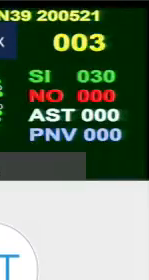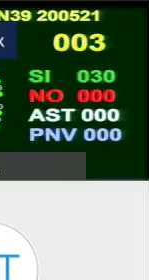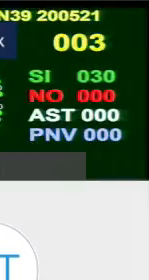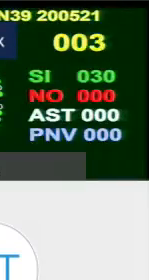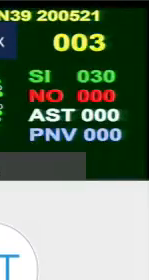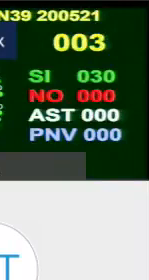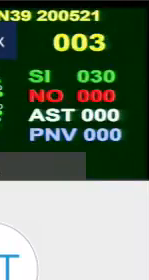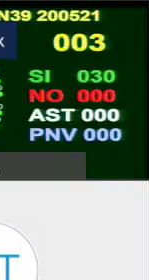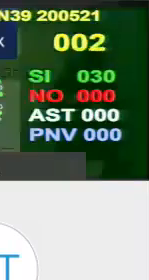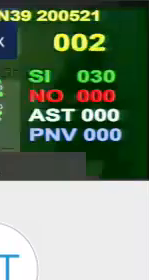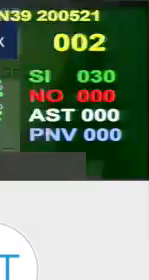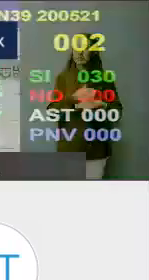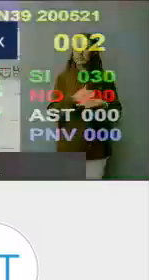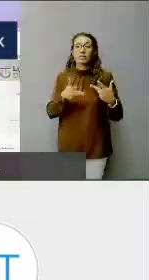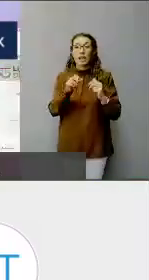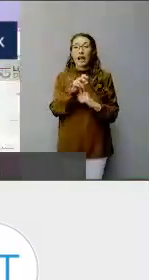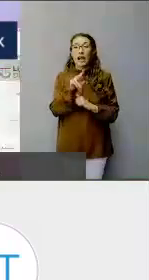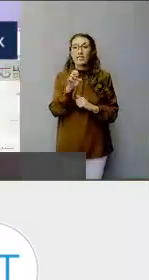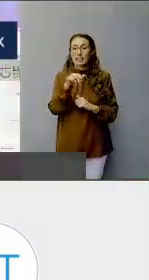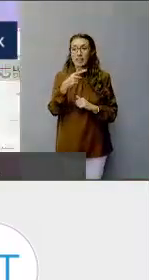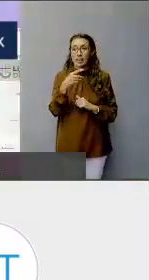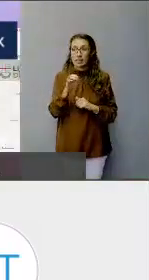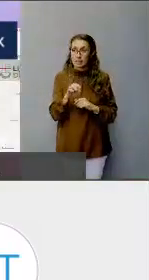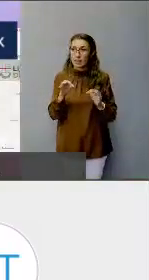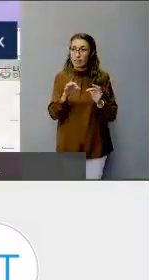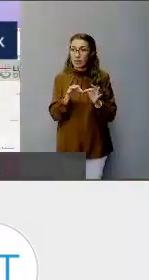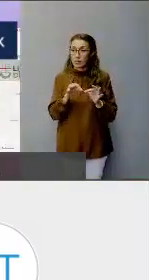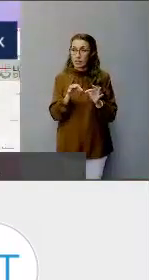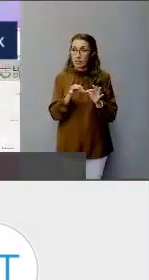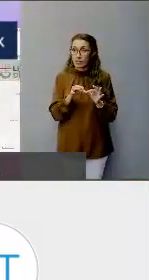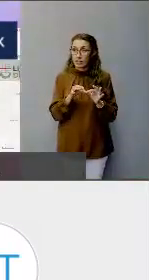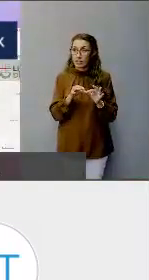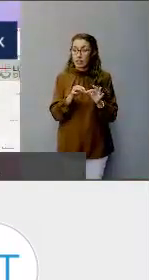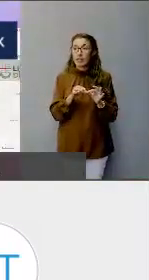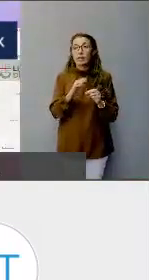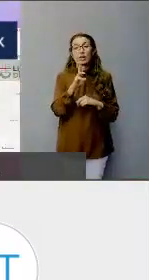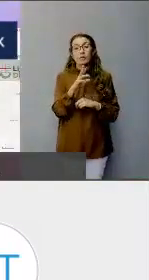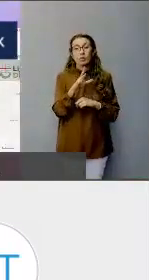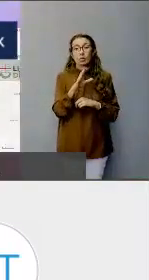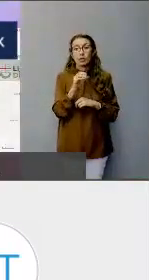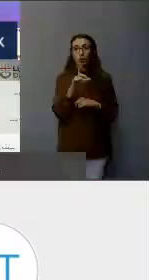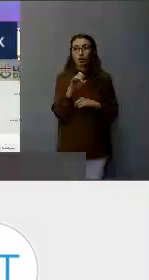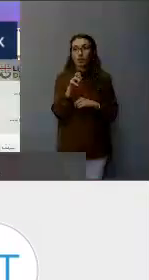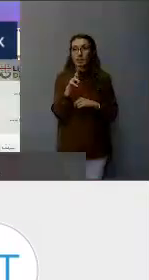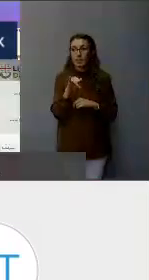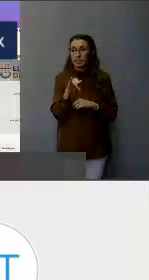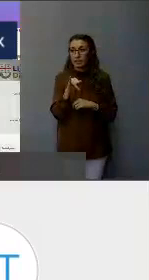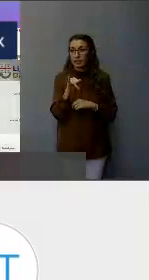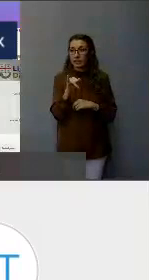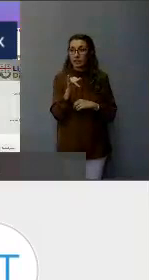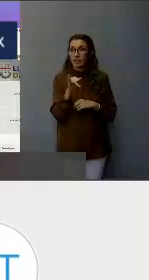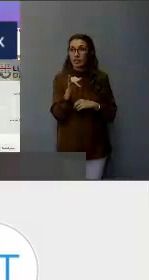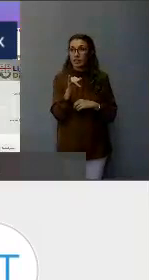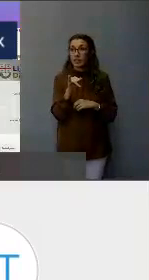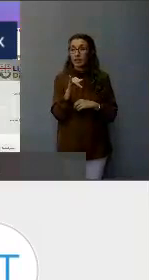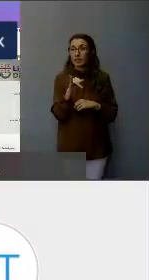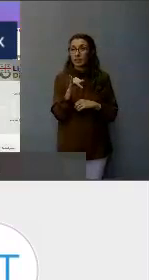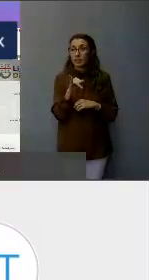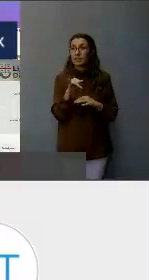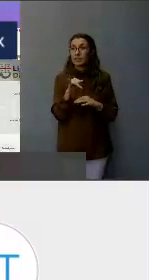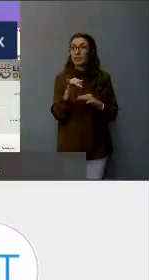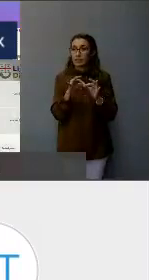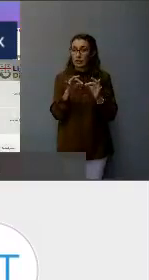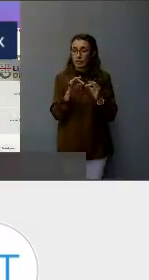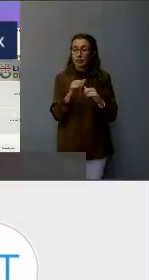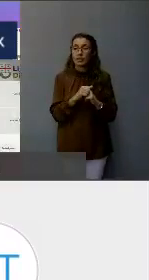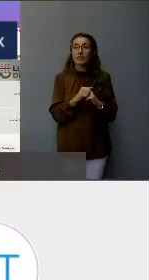consigliere avvenente sulle regole 18 favorevole consigliera bruccoleri va beh